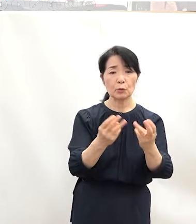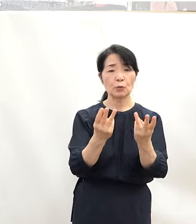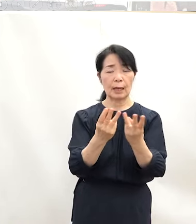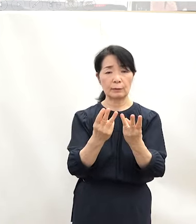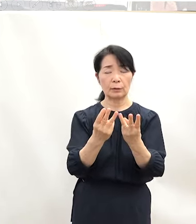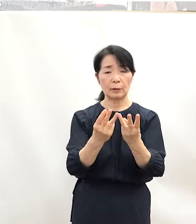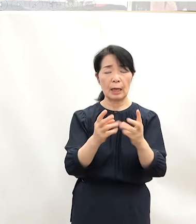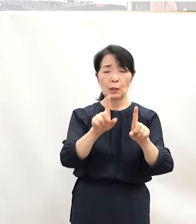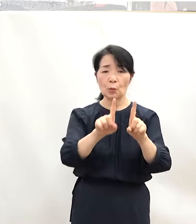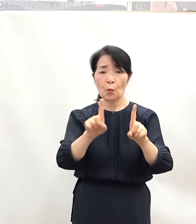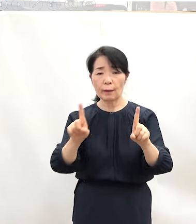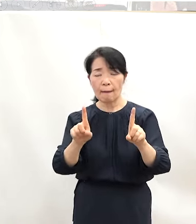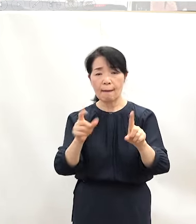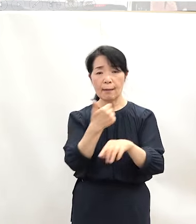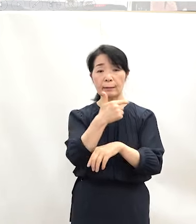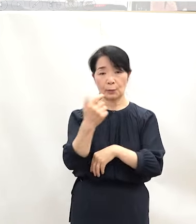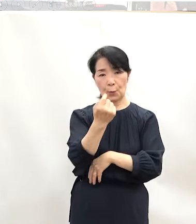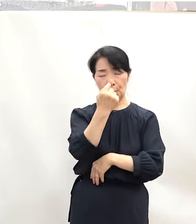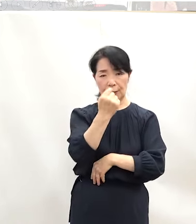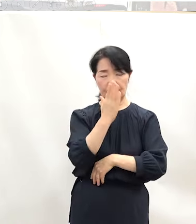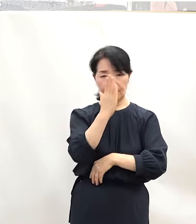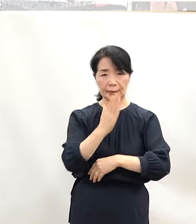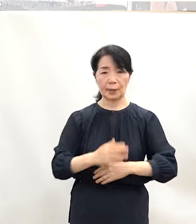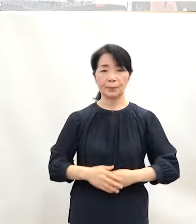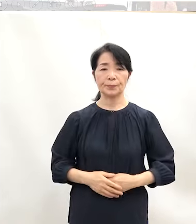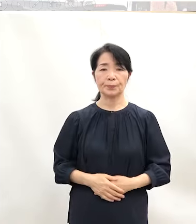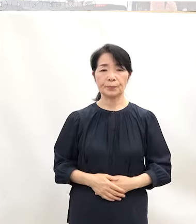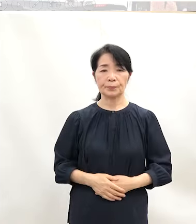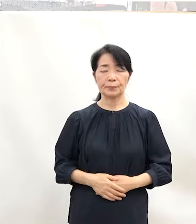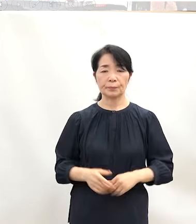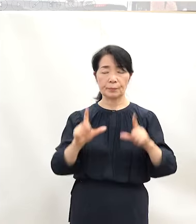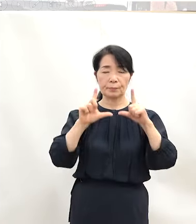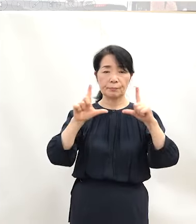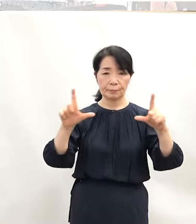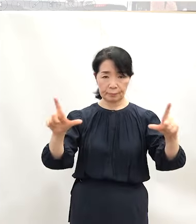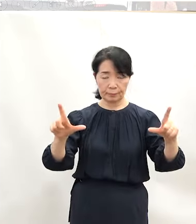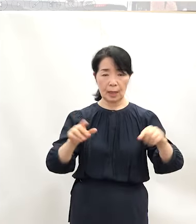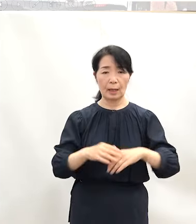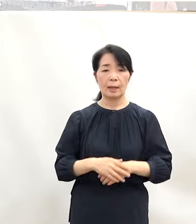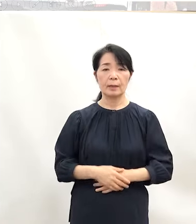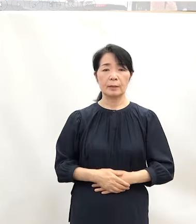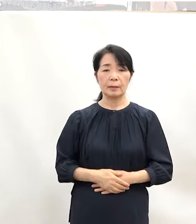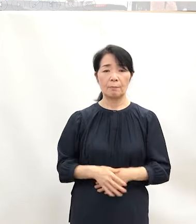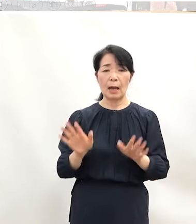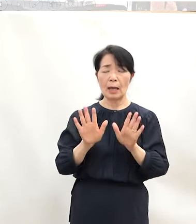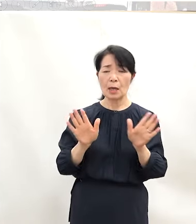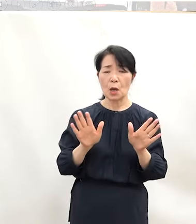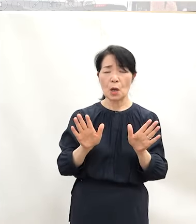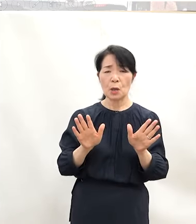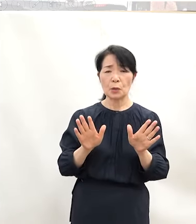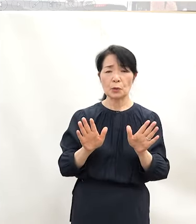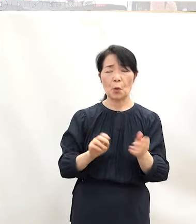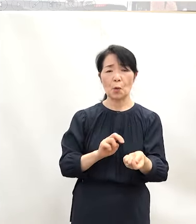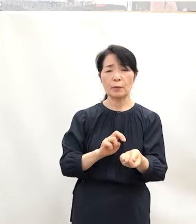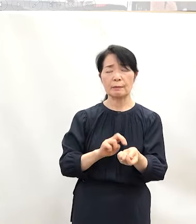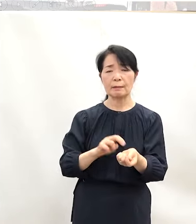ば、教えていただきたいです。 はい、まず小児科が少ないというのはですね、これ全国的な現象